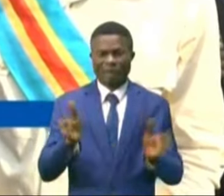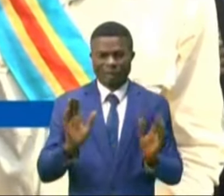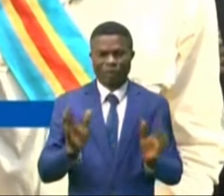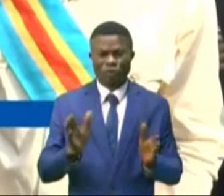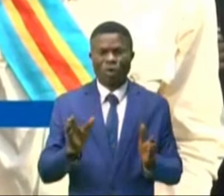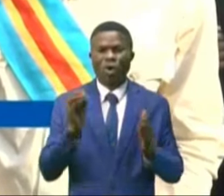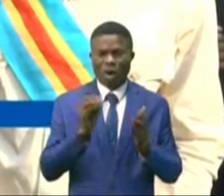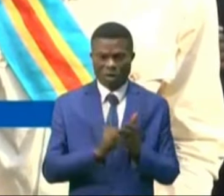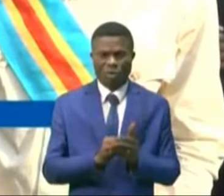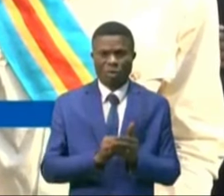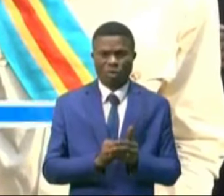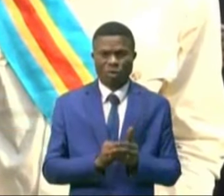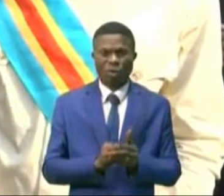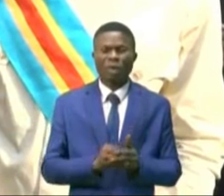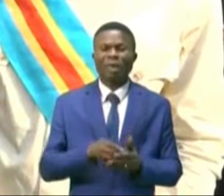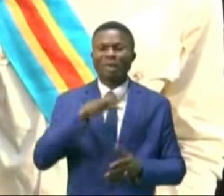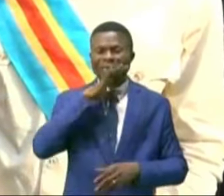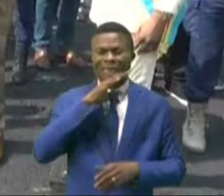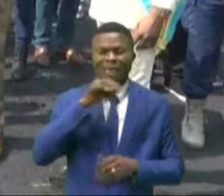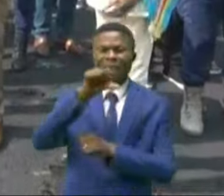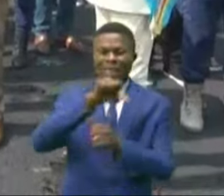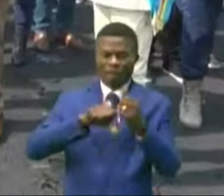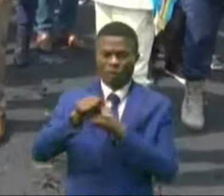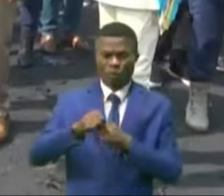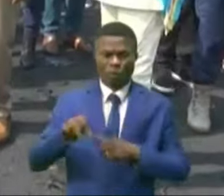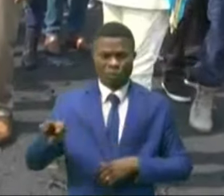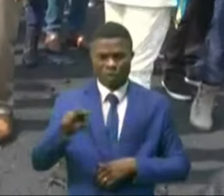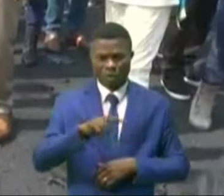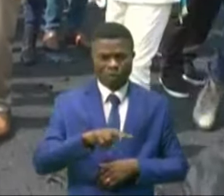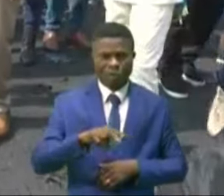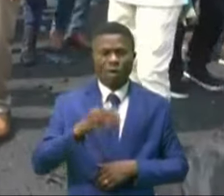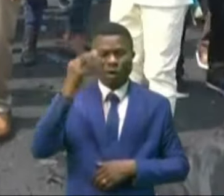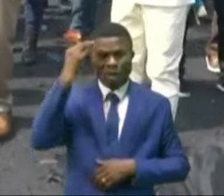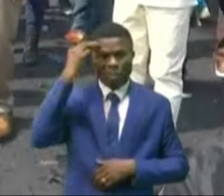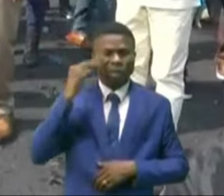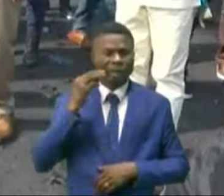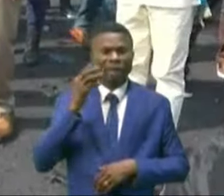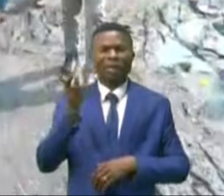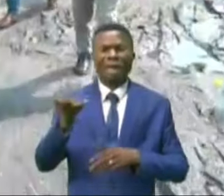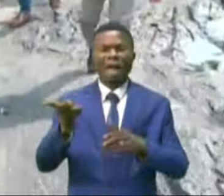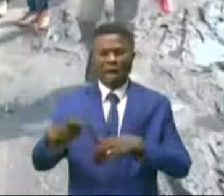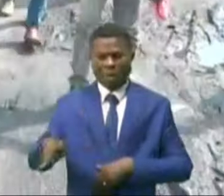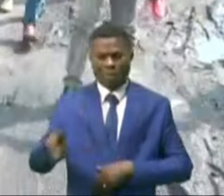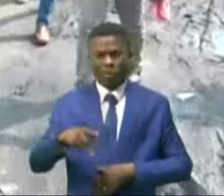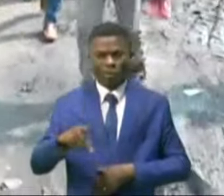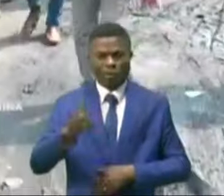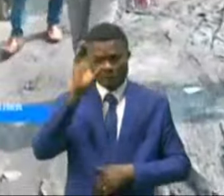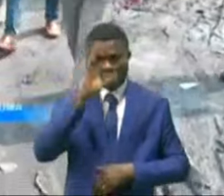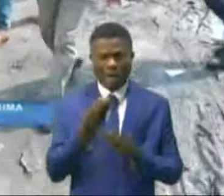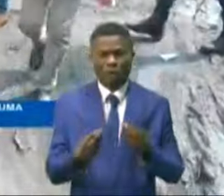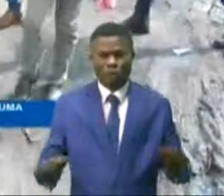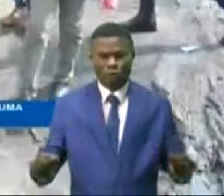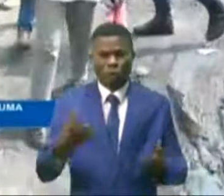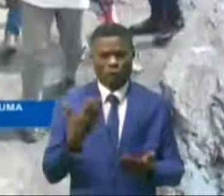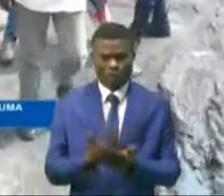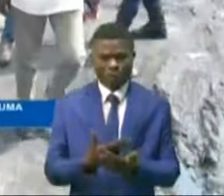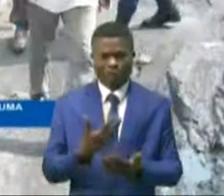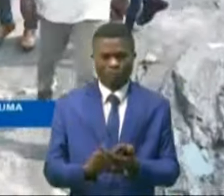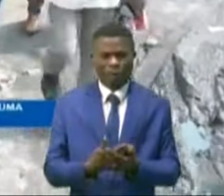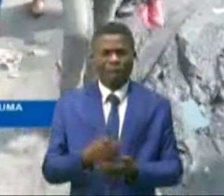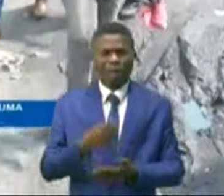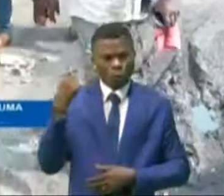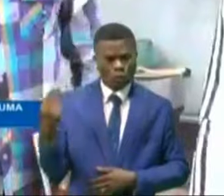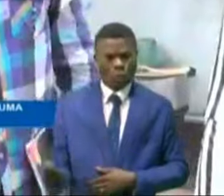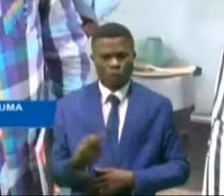à la salubrité. Papi Mbumba a promis de trouver des solutions permanentes pour que